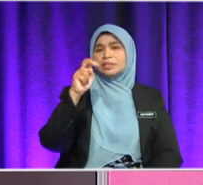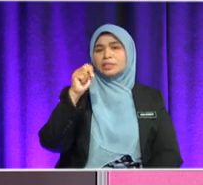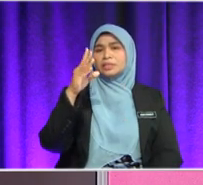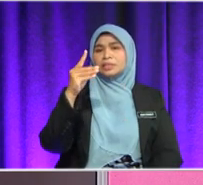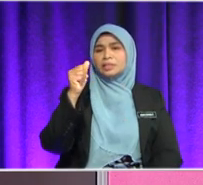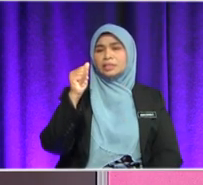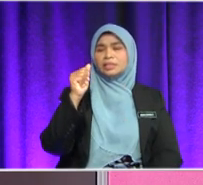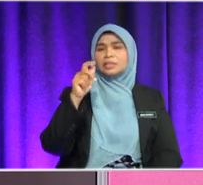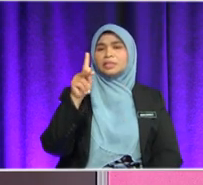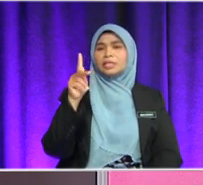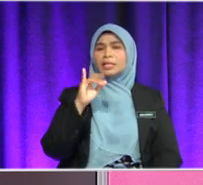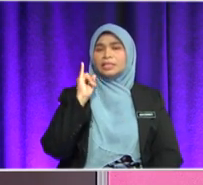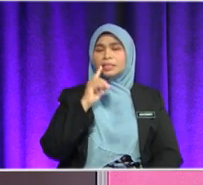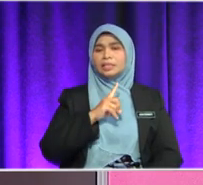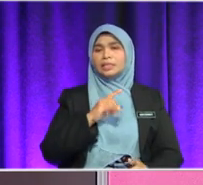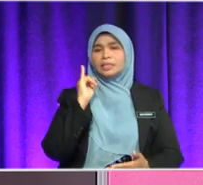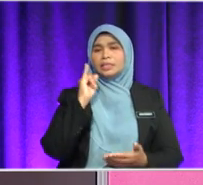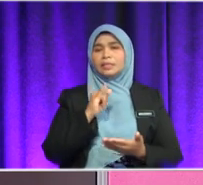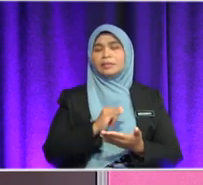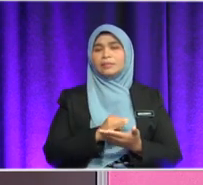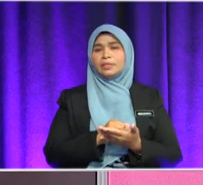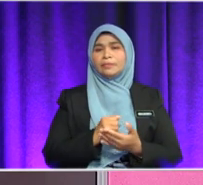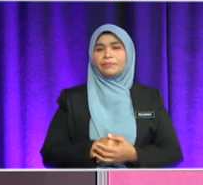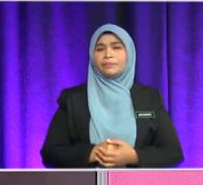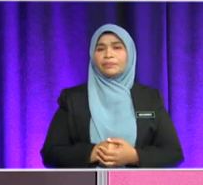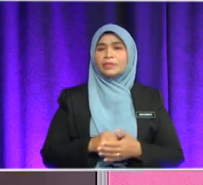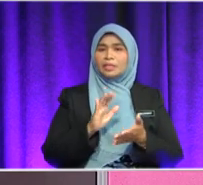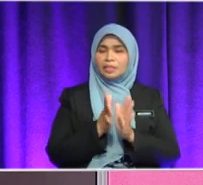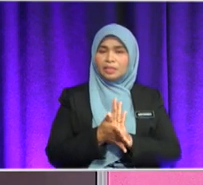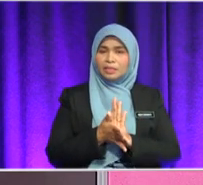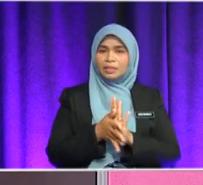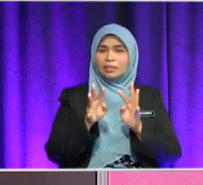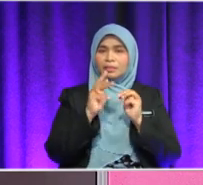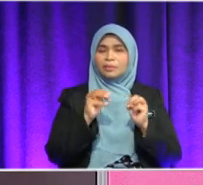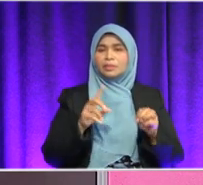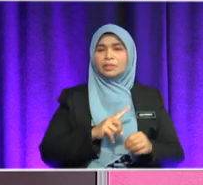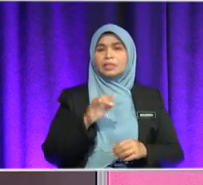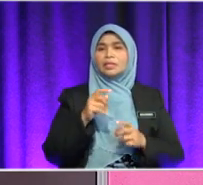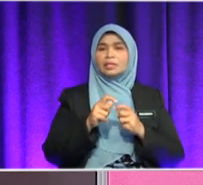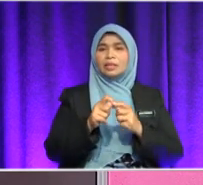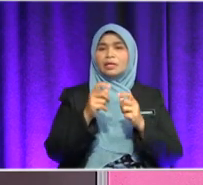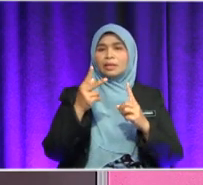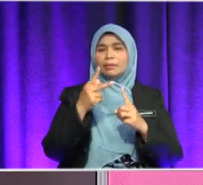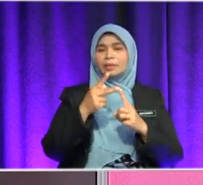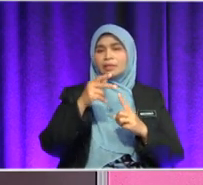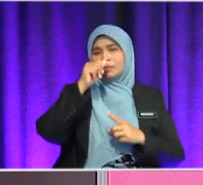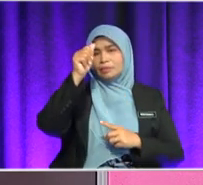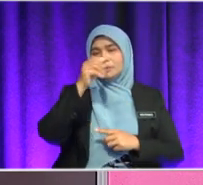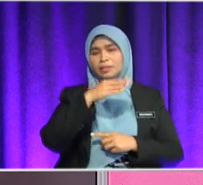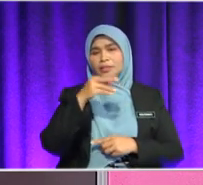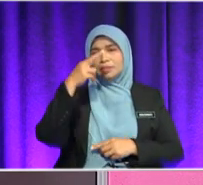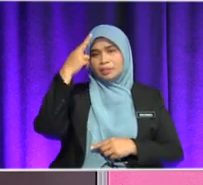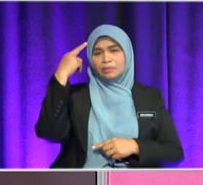murid-murid yang beragama Islam murid-murid Islam yang taat kepada Allah yang taat kepada Rasul jauhi